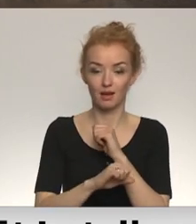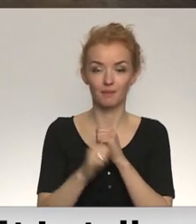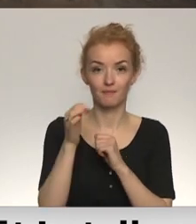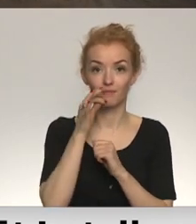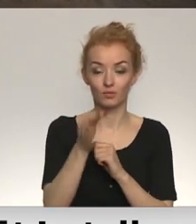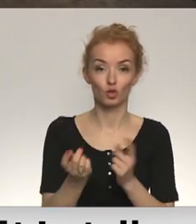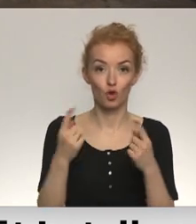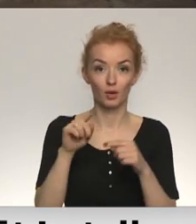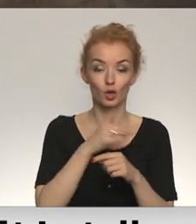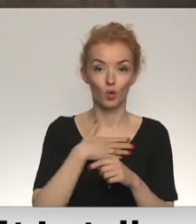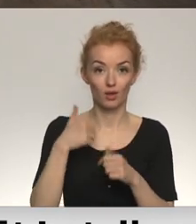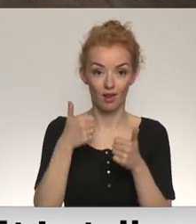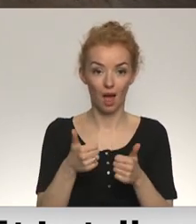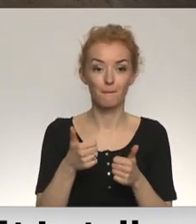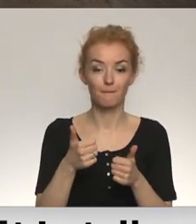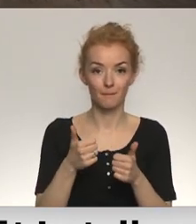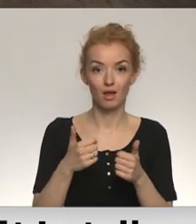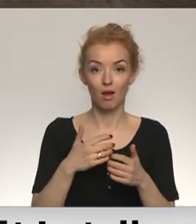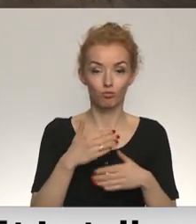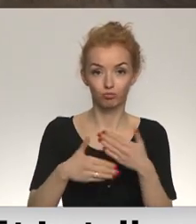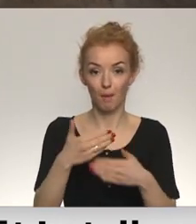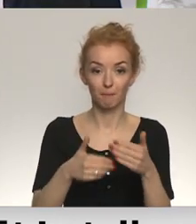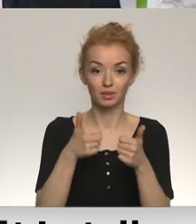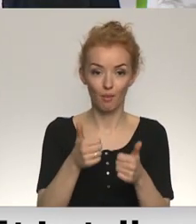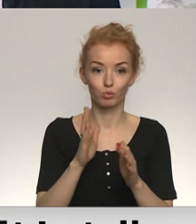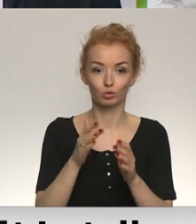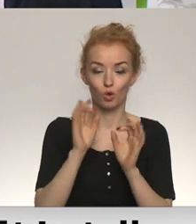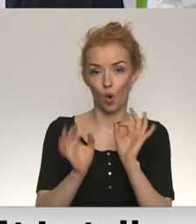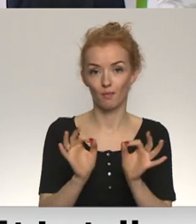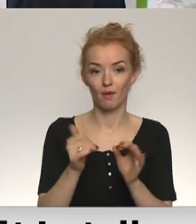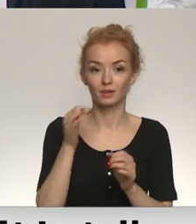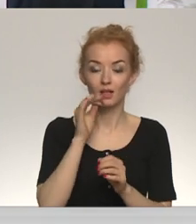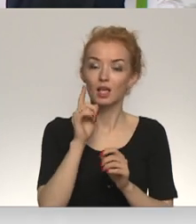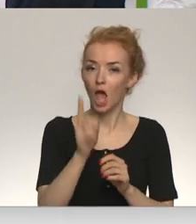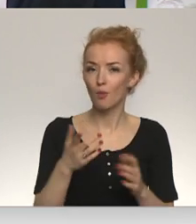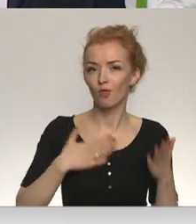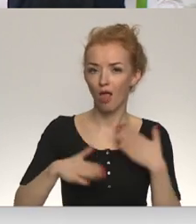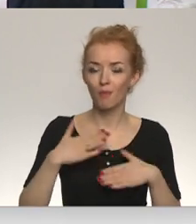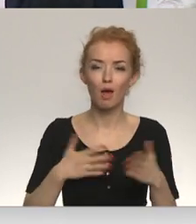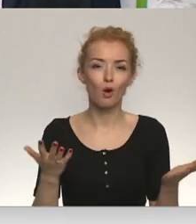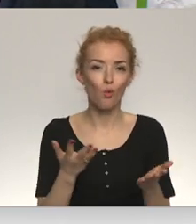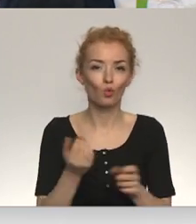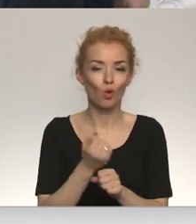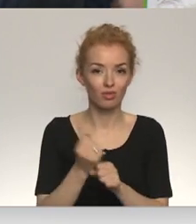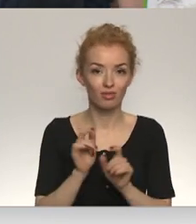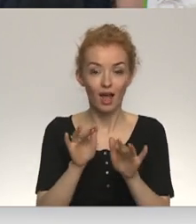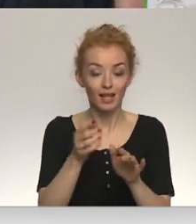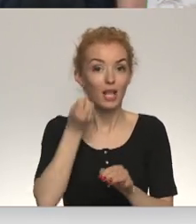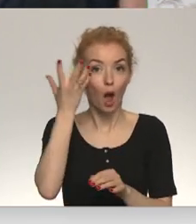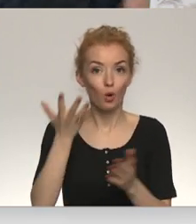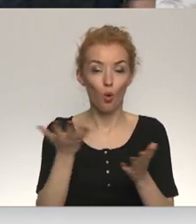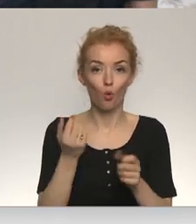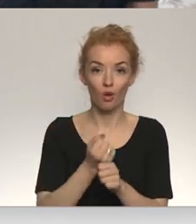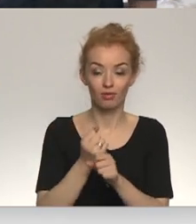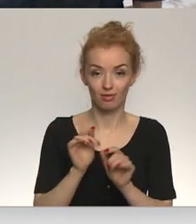labi pagaidām tāds tempiņš normāls un es domāju, ka būs labi. Ir jābūt vēlmē kaut ko darīt un jāprot kaut ko darīt,